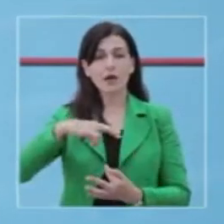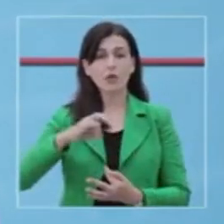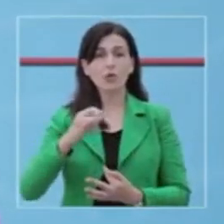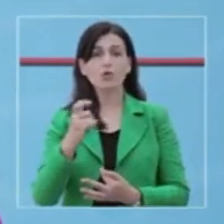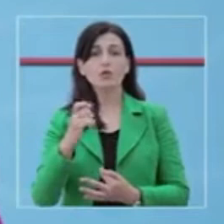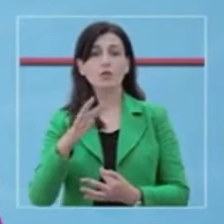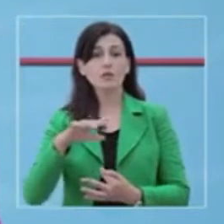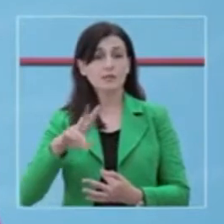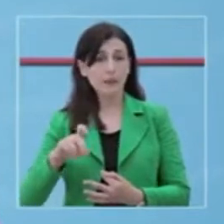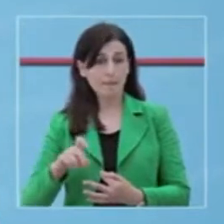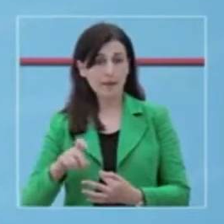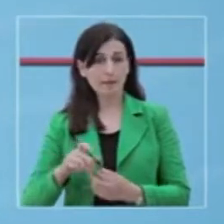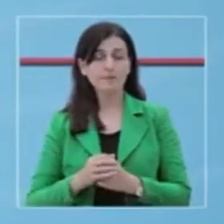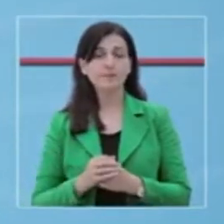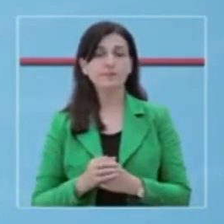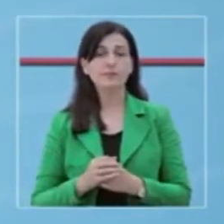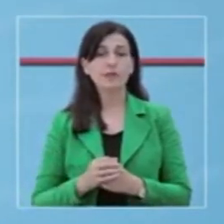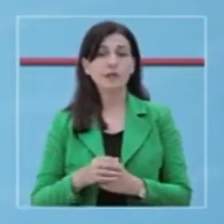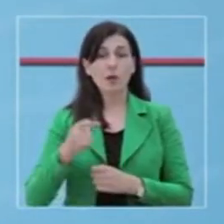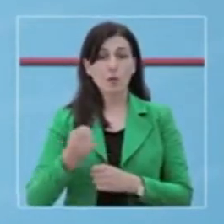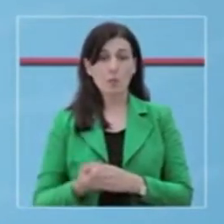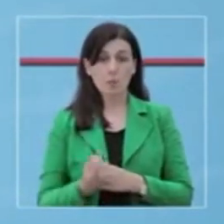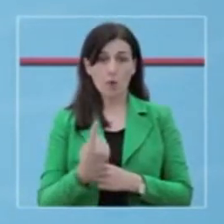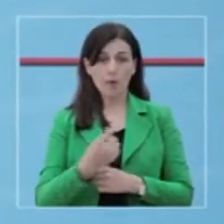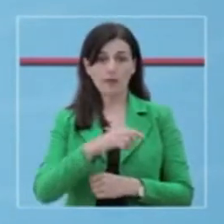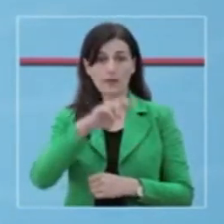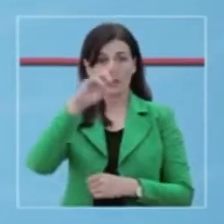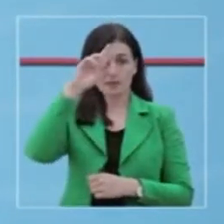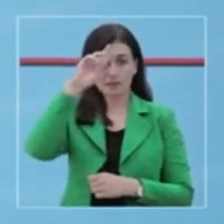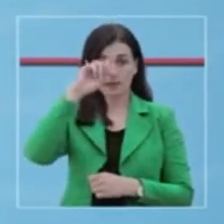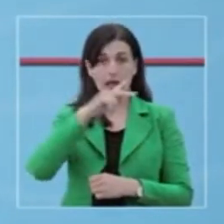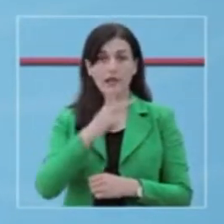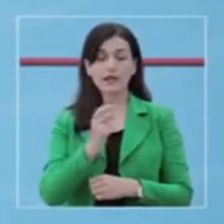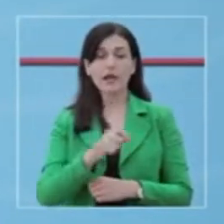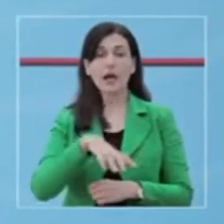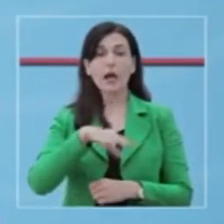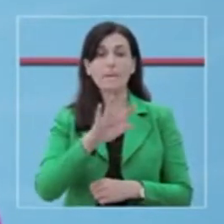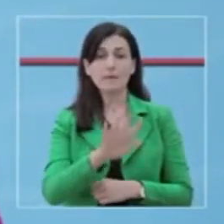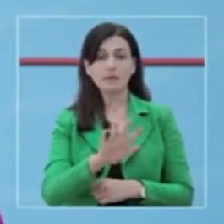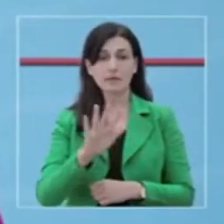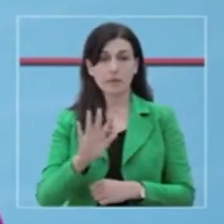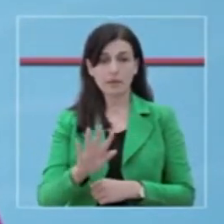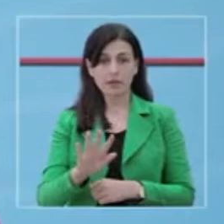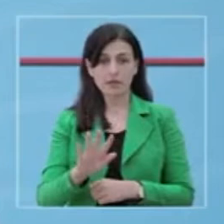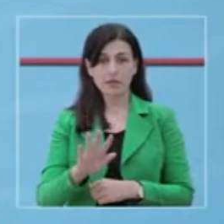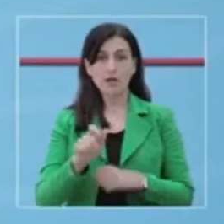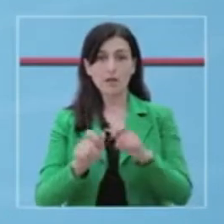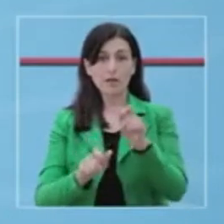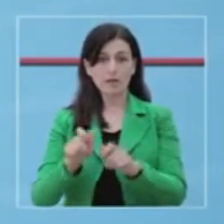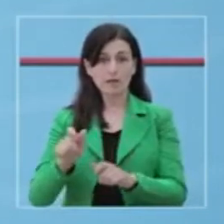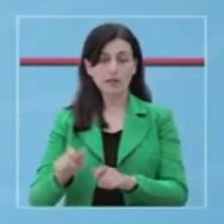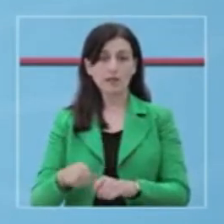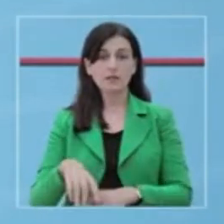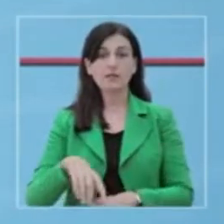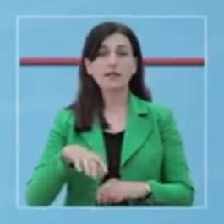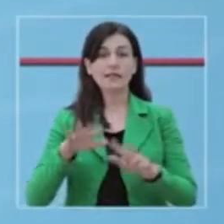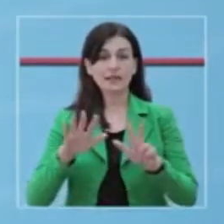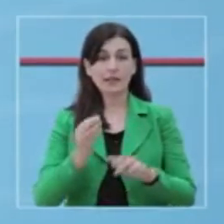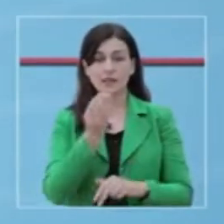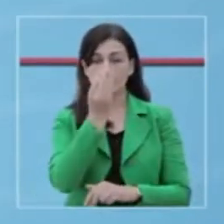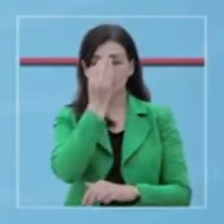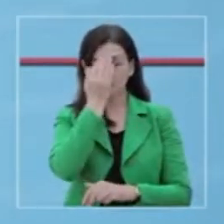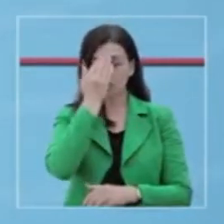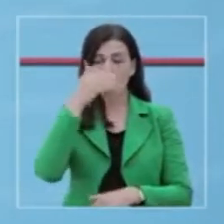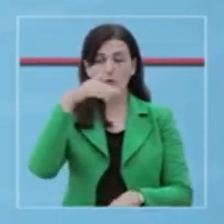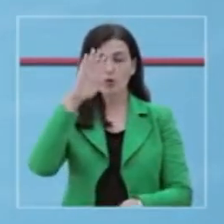ndjerit. Aktualisht, në shërbimin infektiv po marrin shërbim 55 pacientë. 8 prej tyre janë në terapi intensive